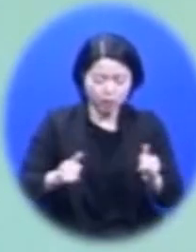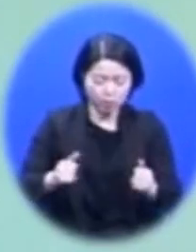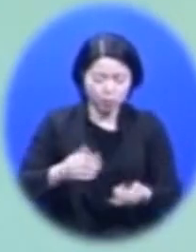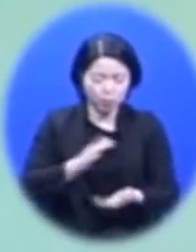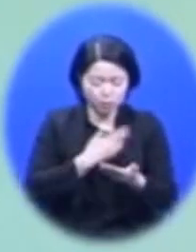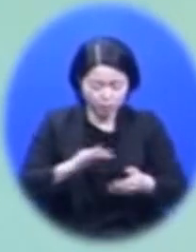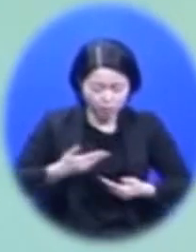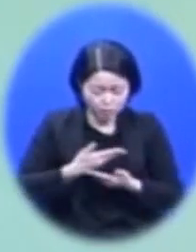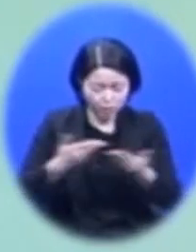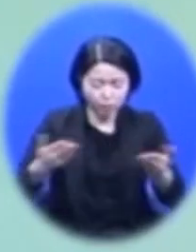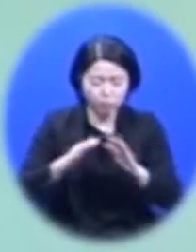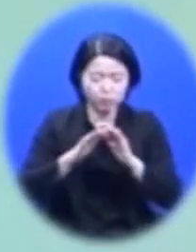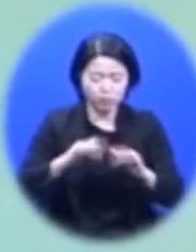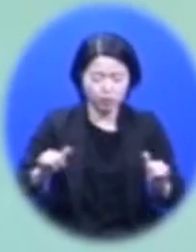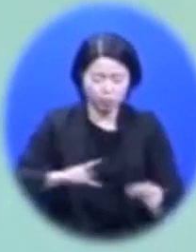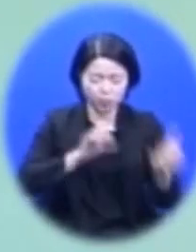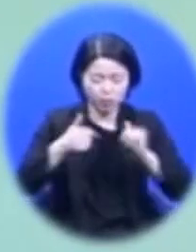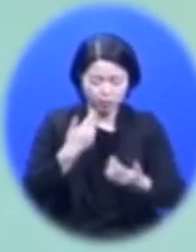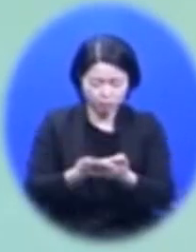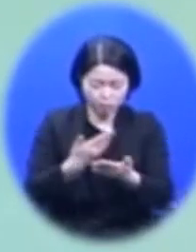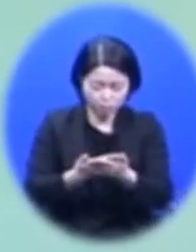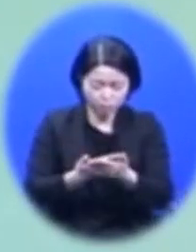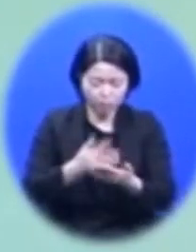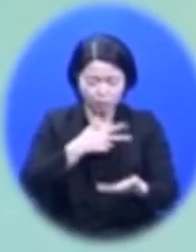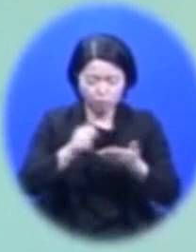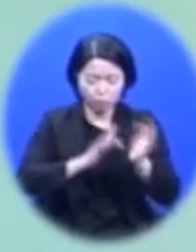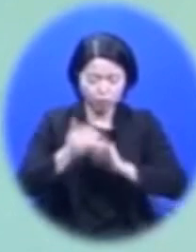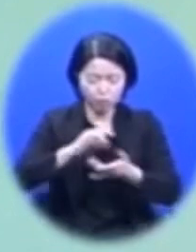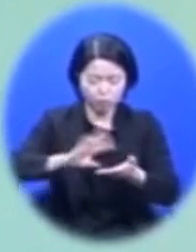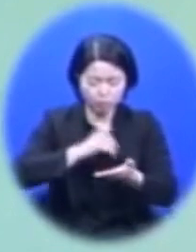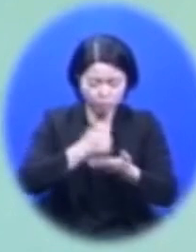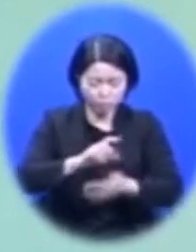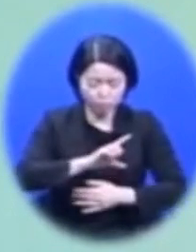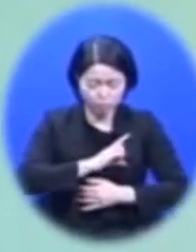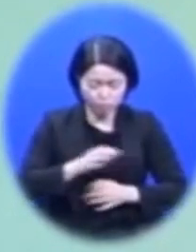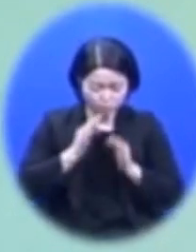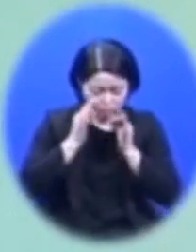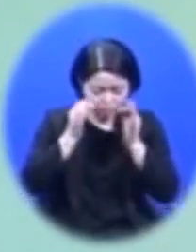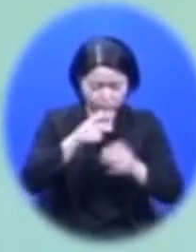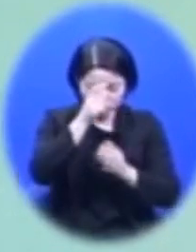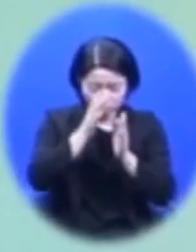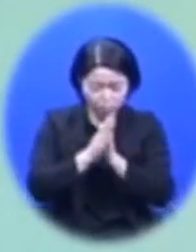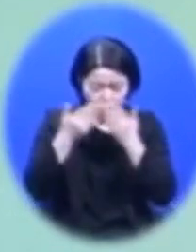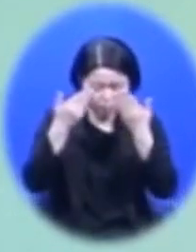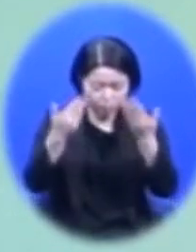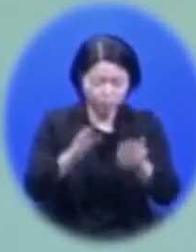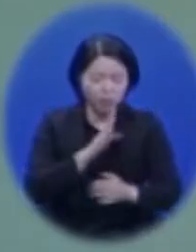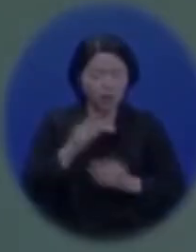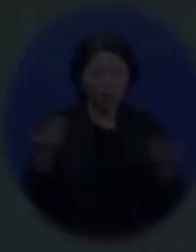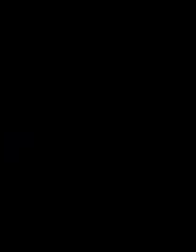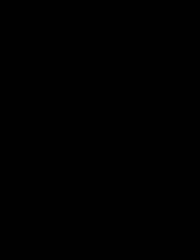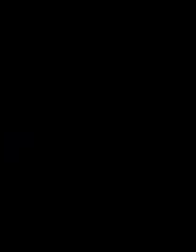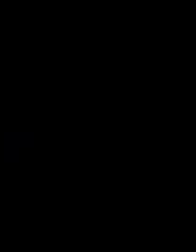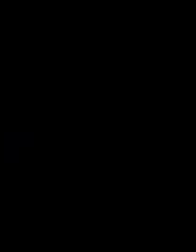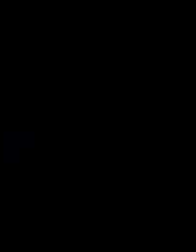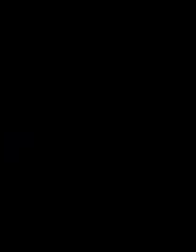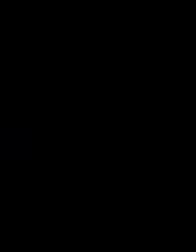나누는 사람으로 살게 하옵소서. 주 예수 그리스도 이름으로 간절히 기도합니다. 아멘.